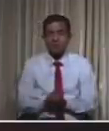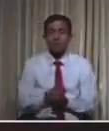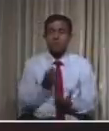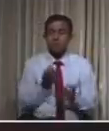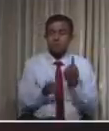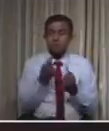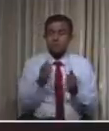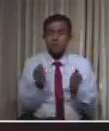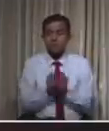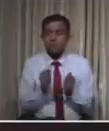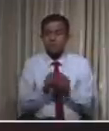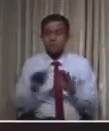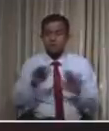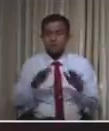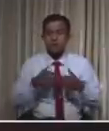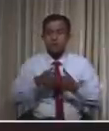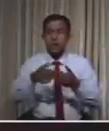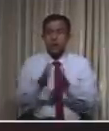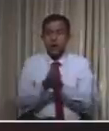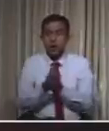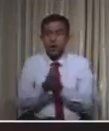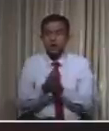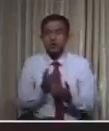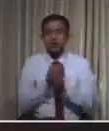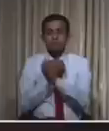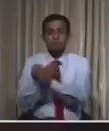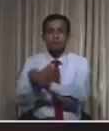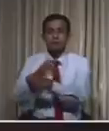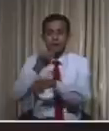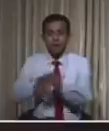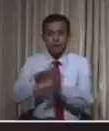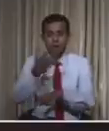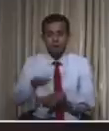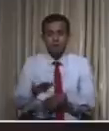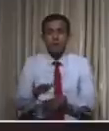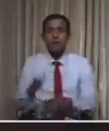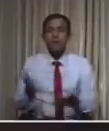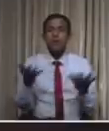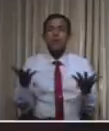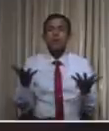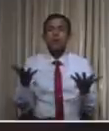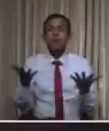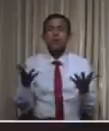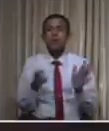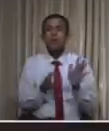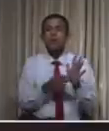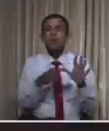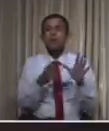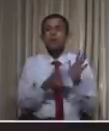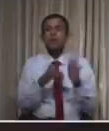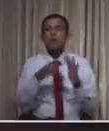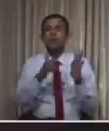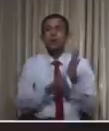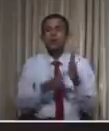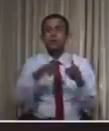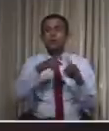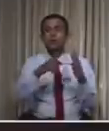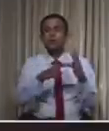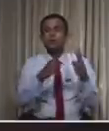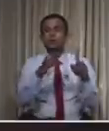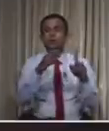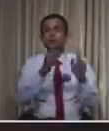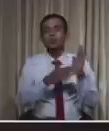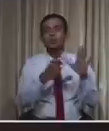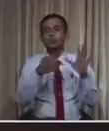පරීක්ෂණ කටයුතු මෙහෙවපු ඔක්කොම අත්අඩංගුවට ගත්තා. කෝවර නාමල් කුමාරගේ සිද්ධිය දැන් දැන් මොකක්වත් නැහැ. ඒ